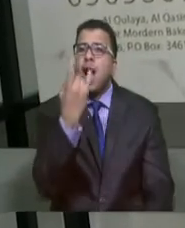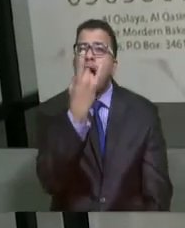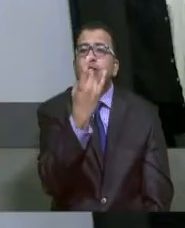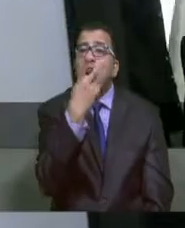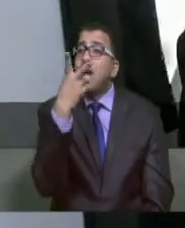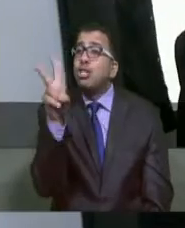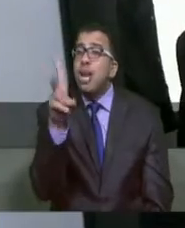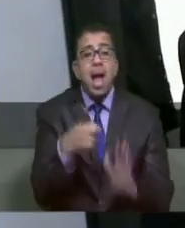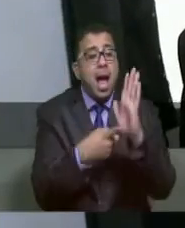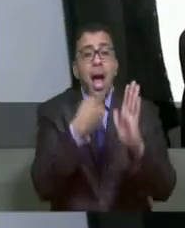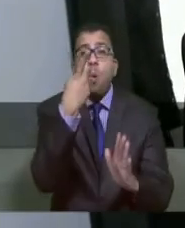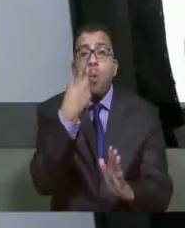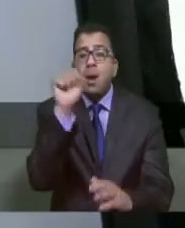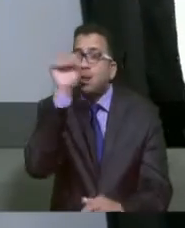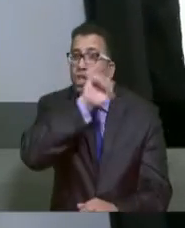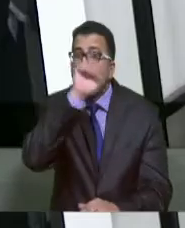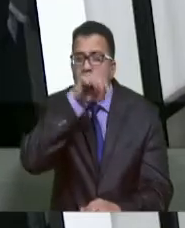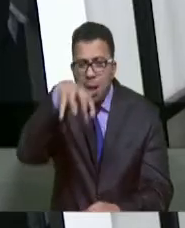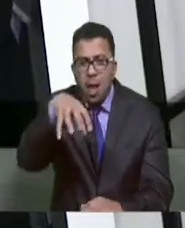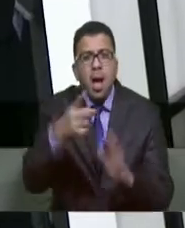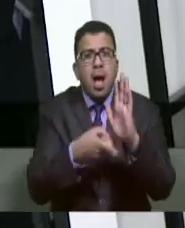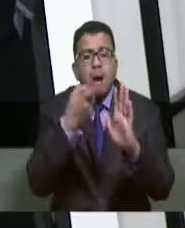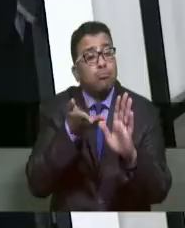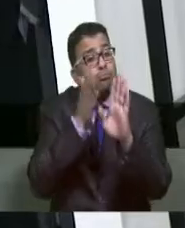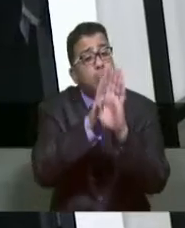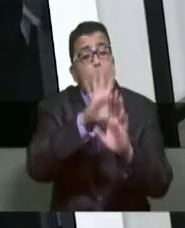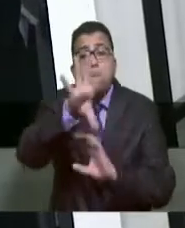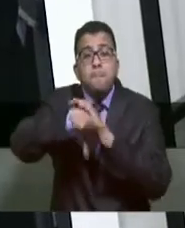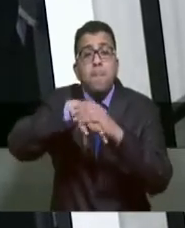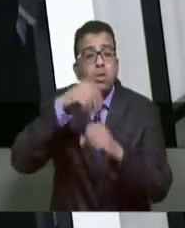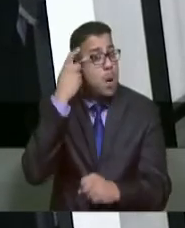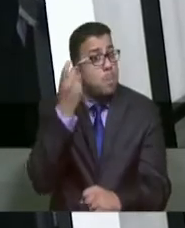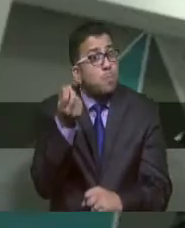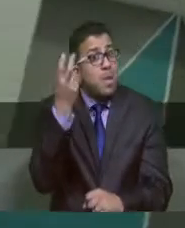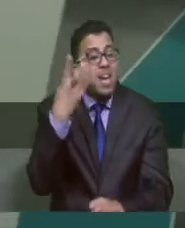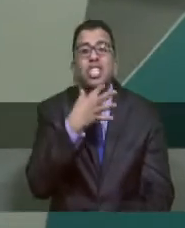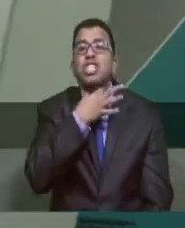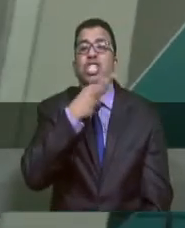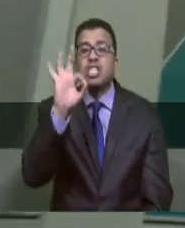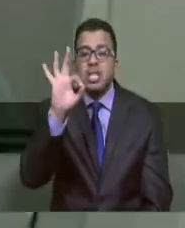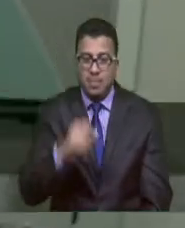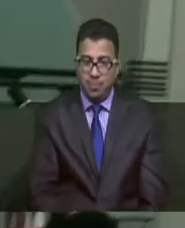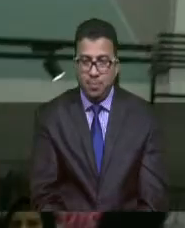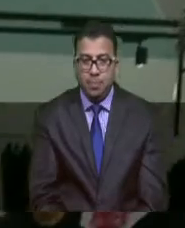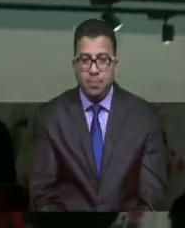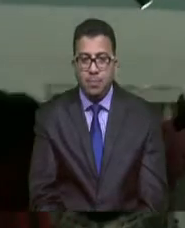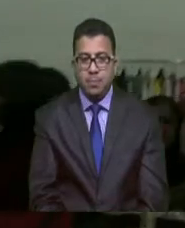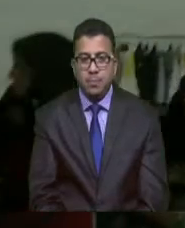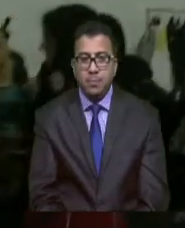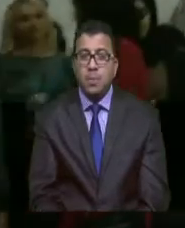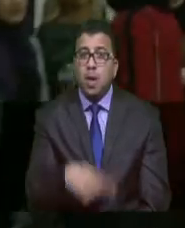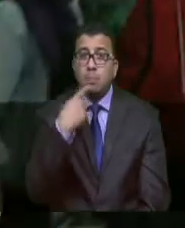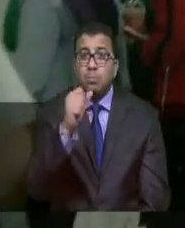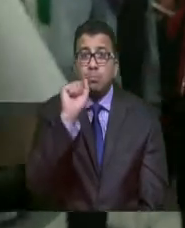الأول من نوعه في إمارة الشارقة، والذي يدعم قطاع المشاريع المبتكرة والجديدة. اجت فكرة المعرض